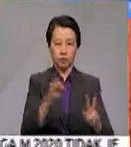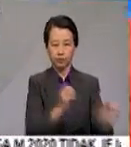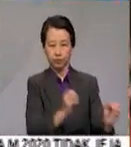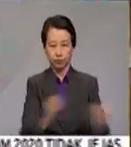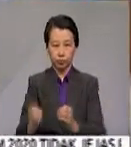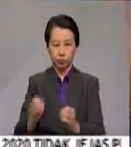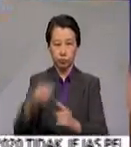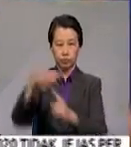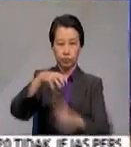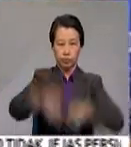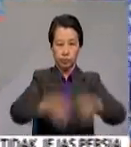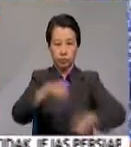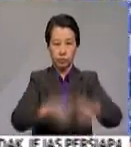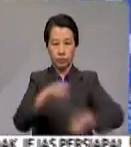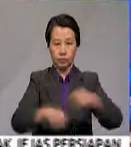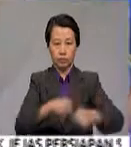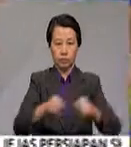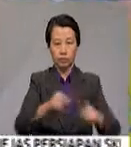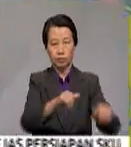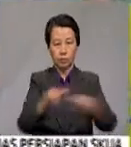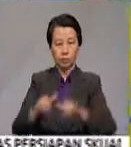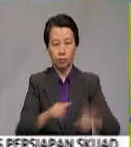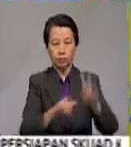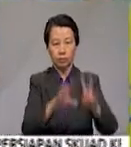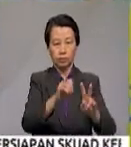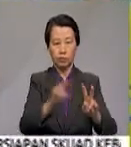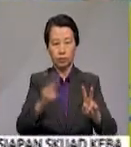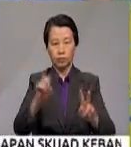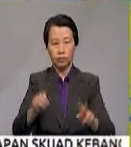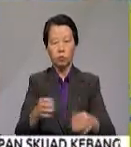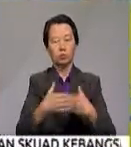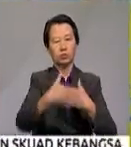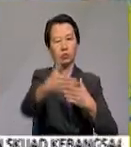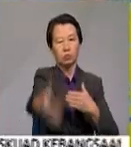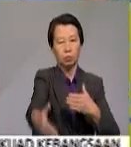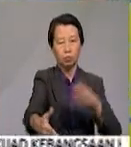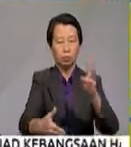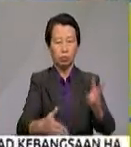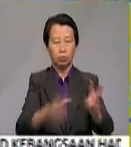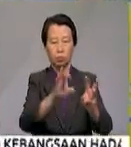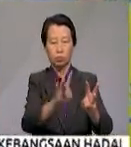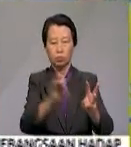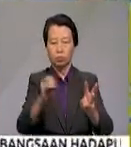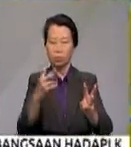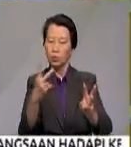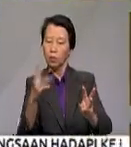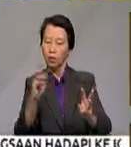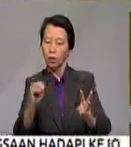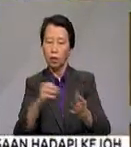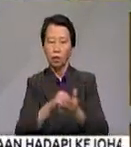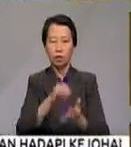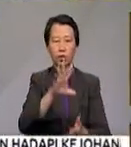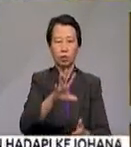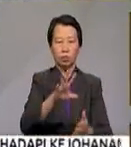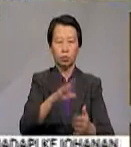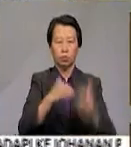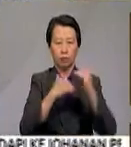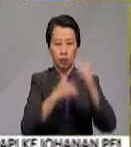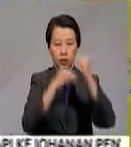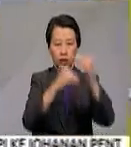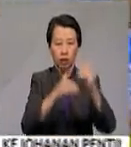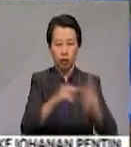penganjuran kejohanan berbasikal bertaraf 2.2 dengan jarak perlumbaan sejauh 680 km di 5 peringkat perlumbaan